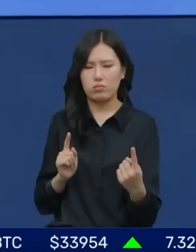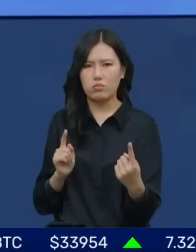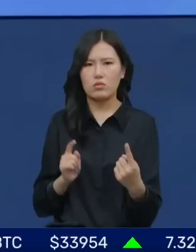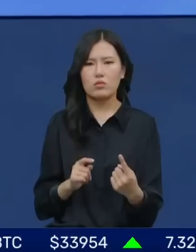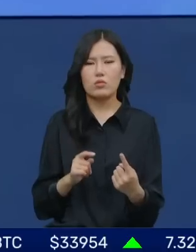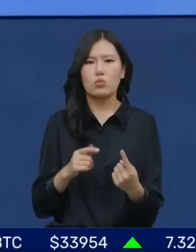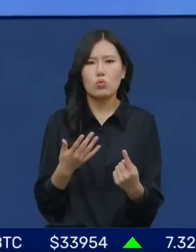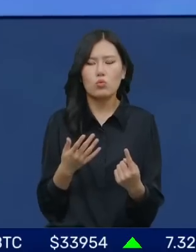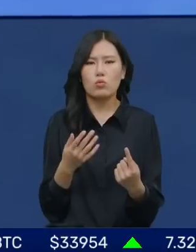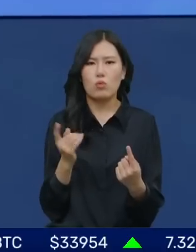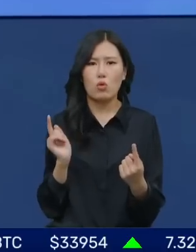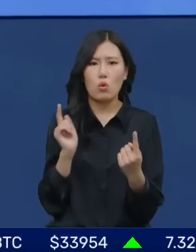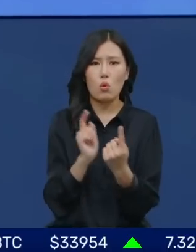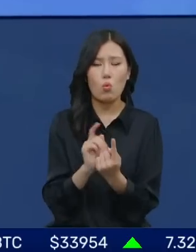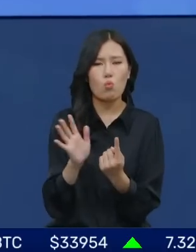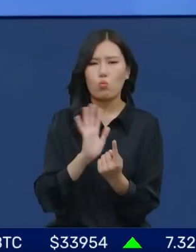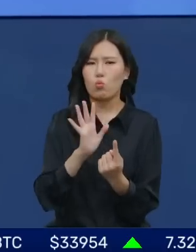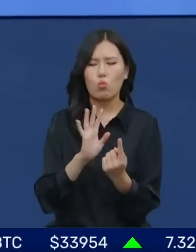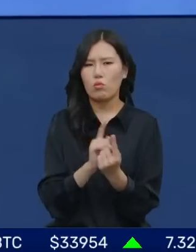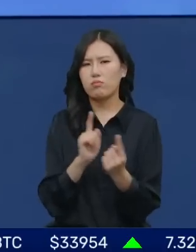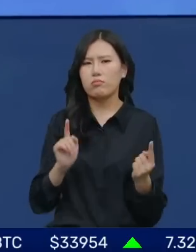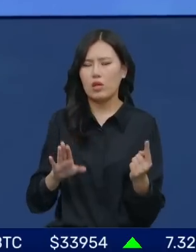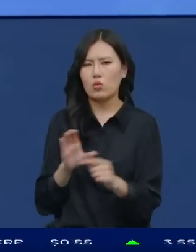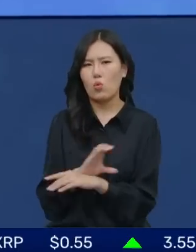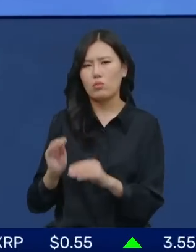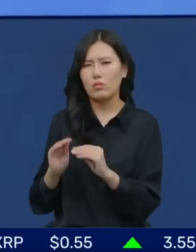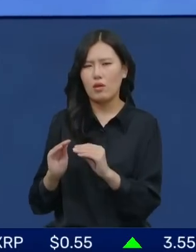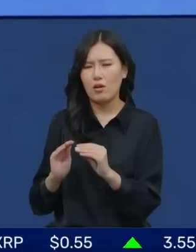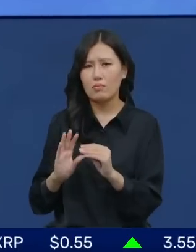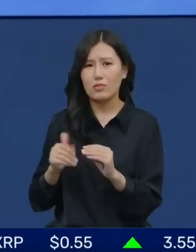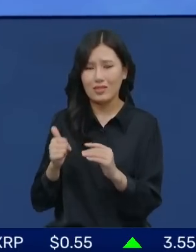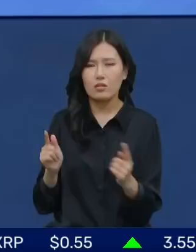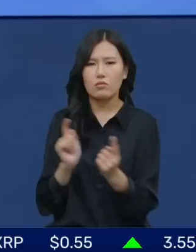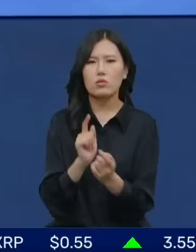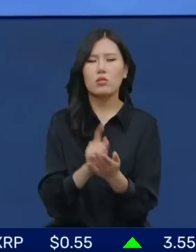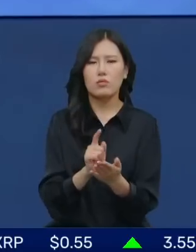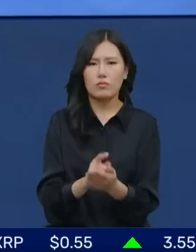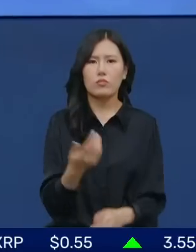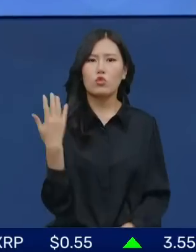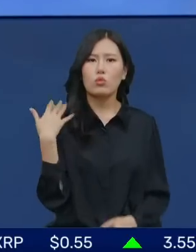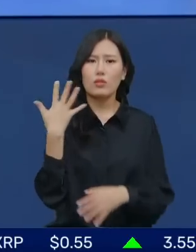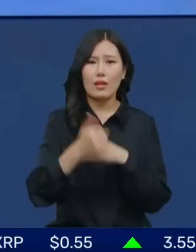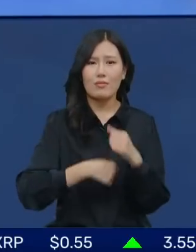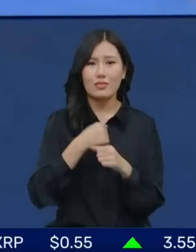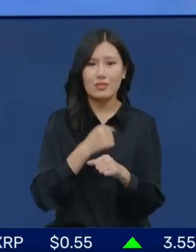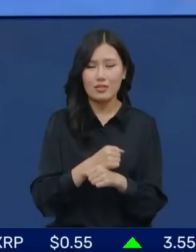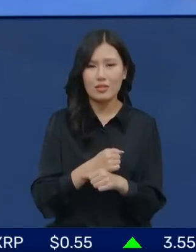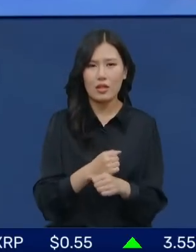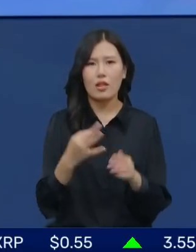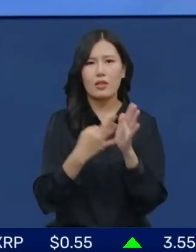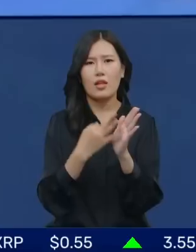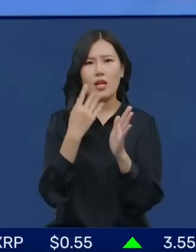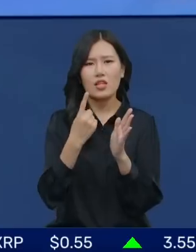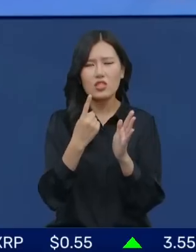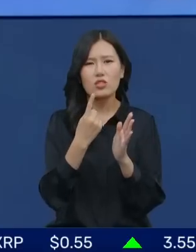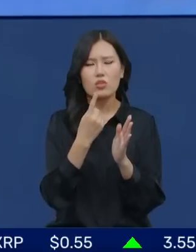сэргээхдээ сургалтанд хамруулах зэрэг асуудлуудыг зохицуулж өгсөн байна. Сүүлийн 5 жилд гэхэд эцэг их байх эрхийг хассан 81 шүүхийн шийдвэр